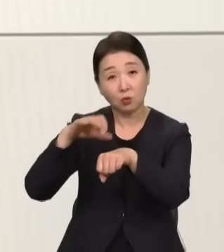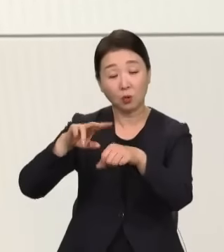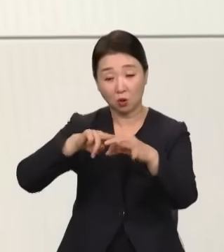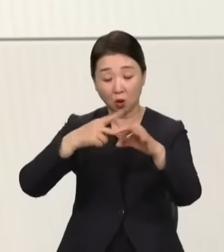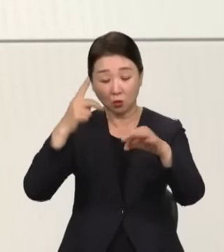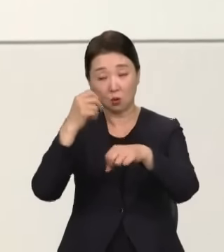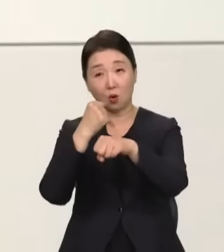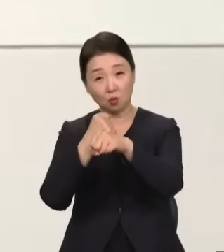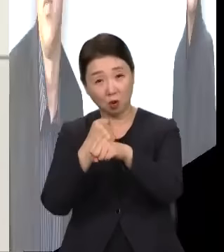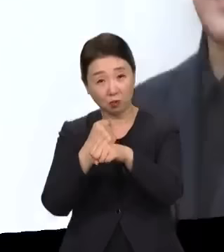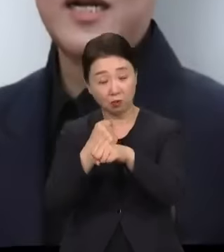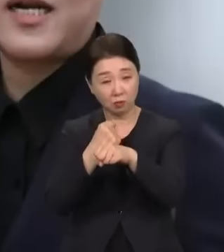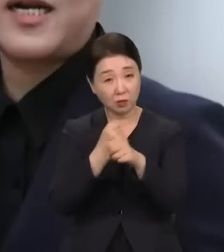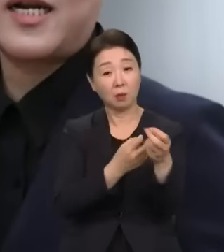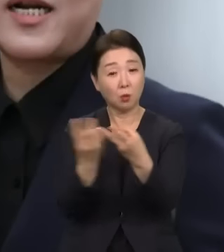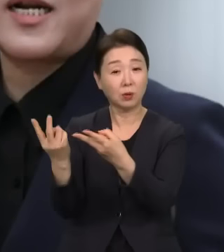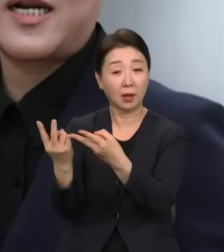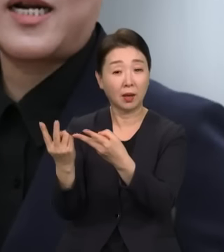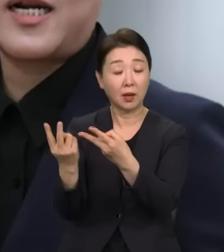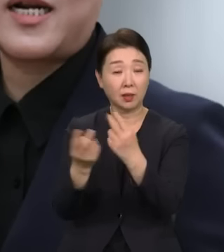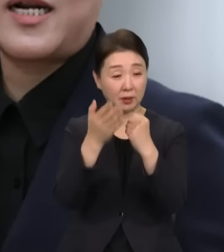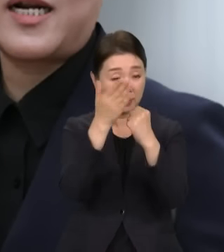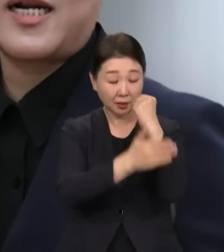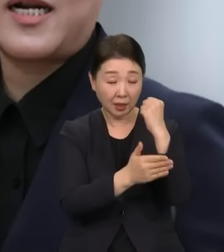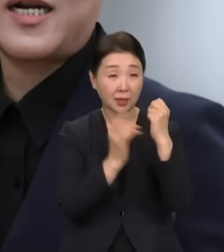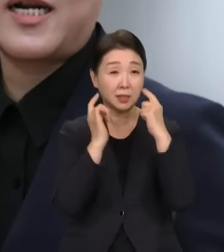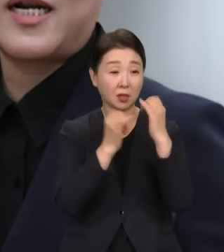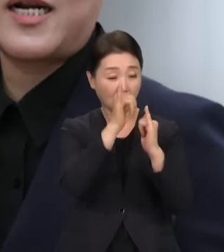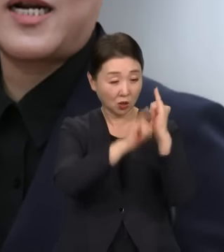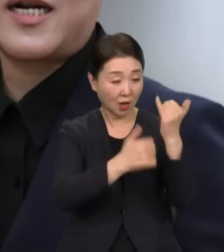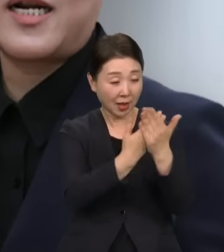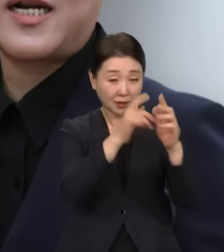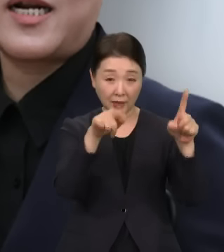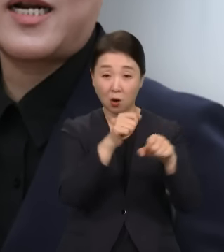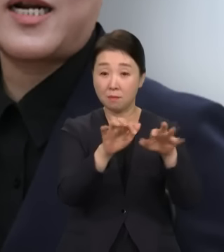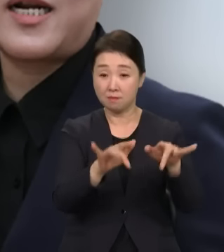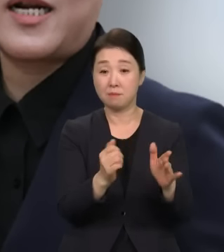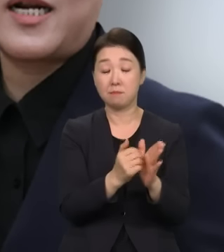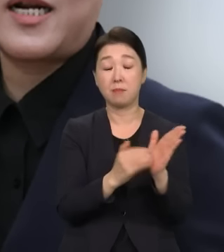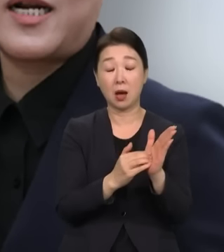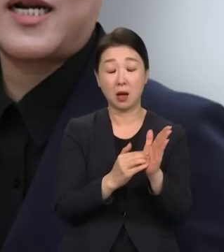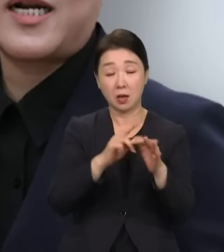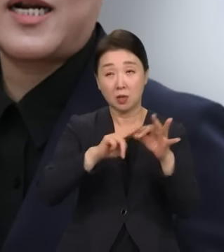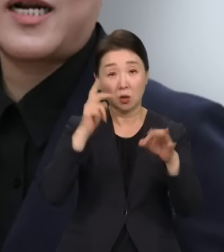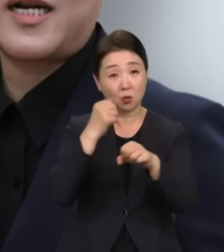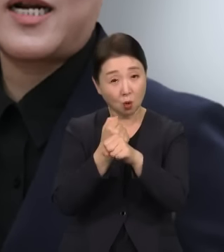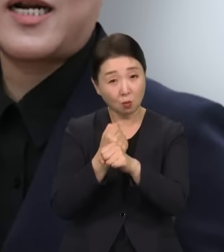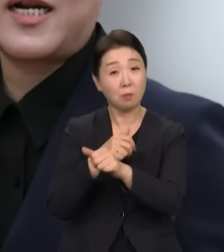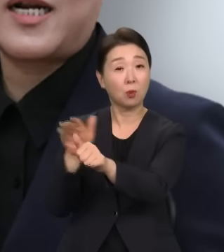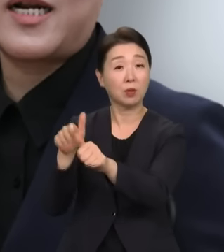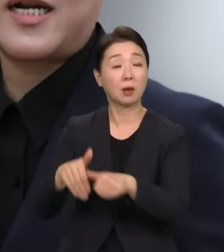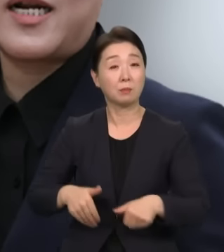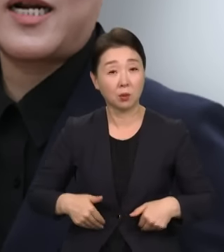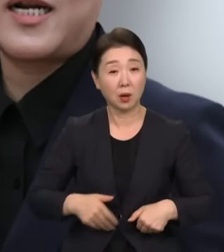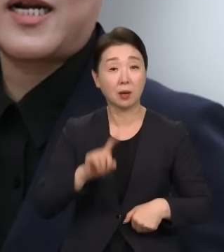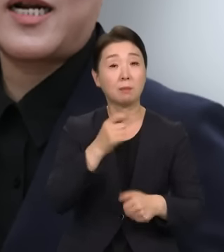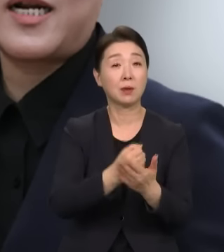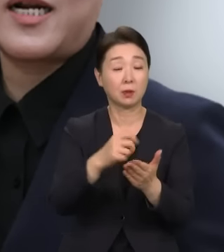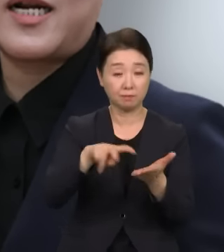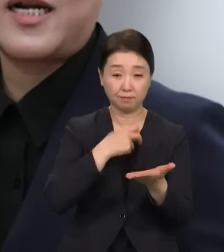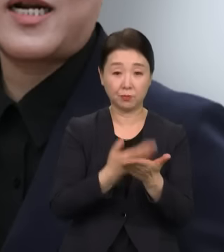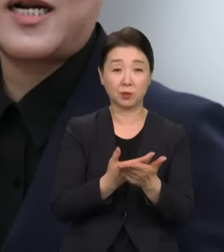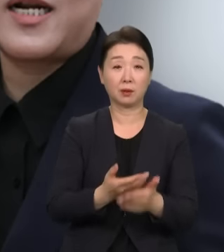보낼 거라고 말합니다. 그거 해갖고 사진 양, 그 이력서 양식대로 만들어서 네. 여의도연구원에 보내야 되니까 네네네. 그거 하나 좀 만들어서 나한테